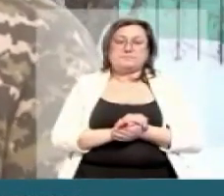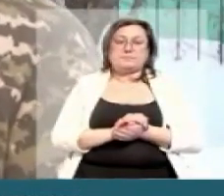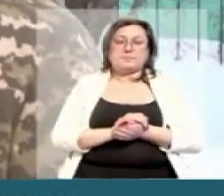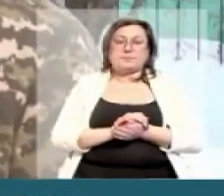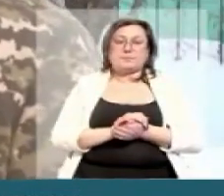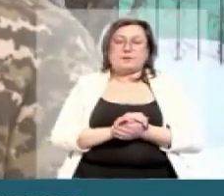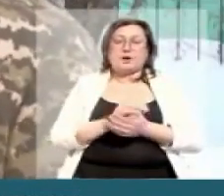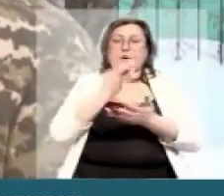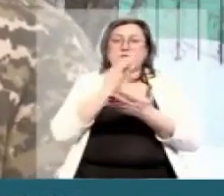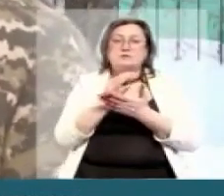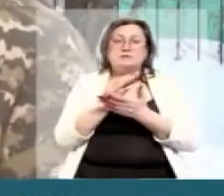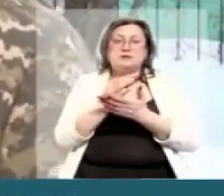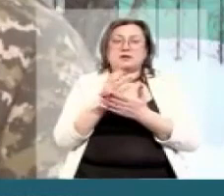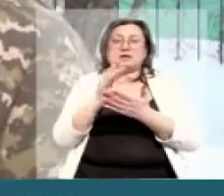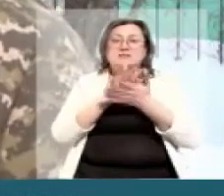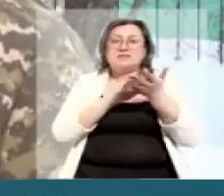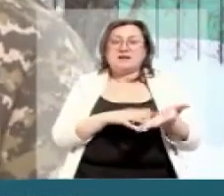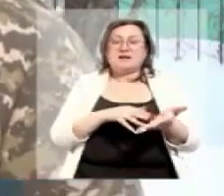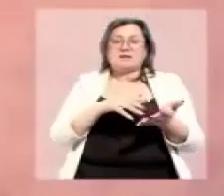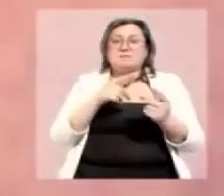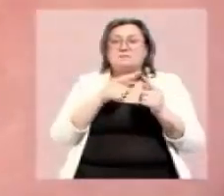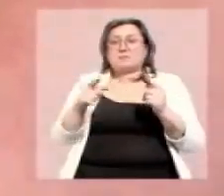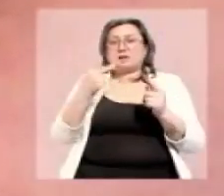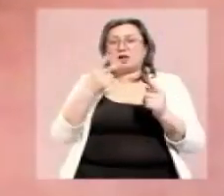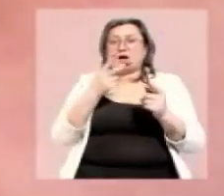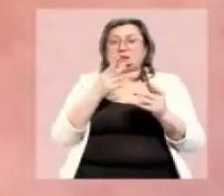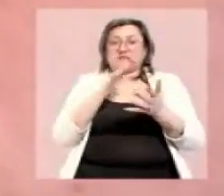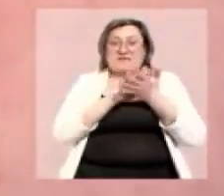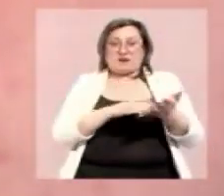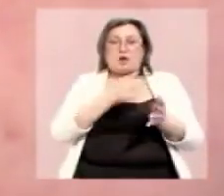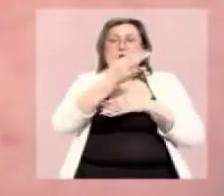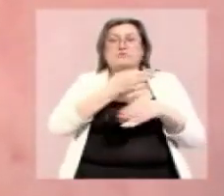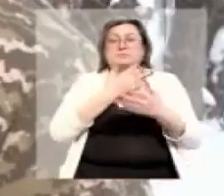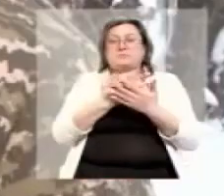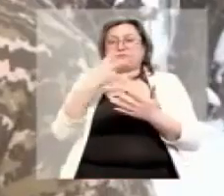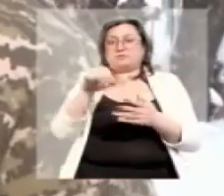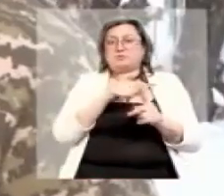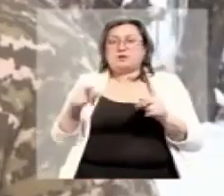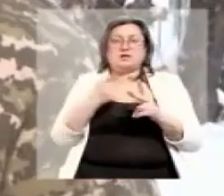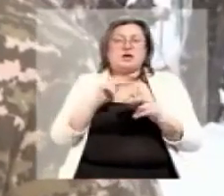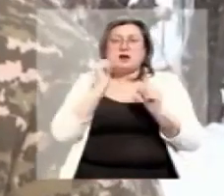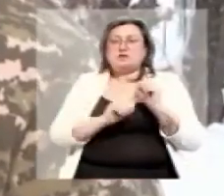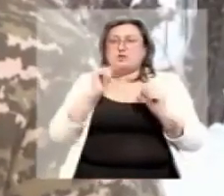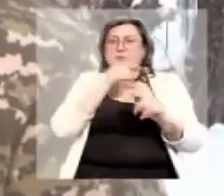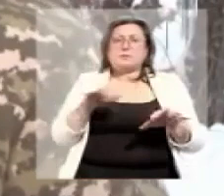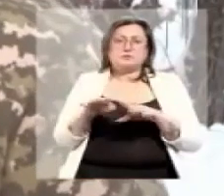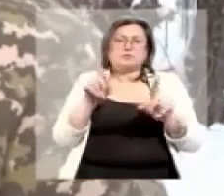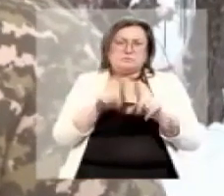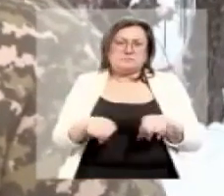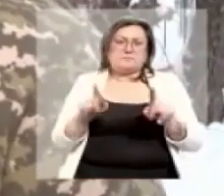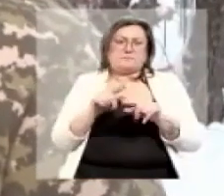так отклика на подачу заявления составляет порядка 20 минут это ежегодная процедура ежегодная